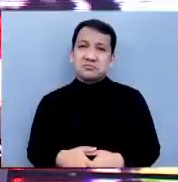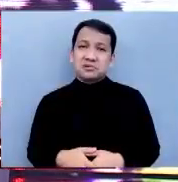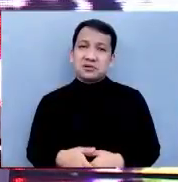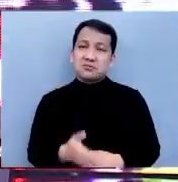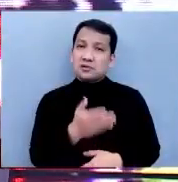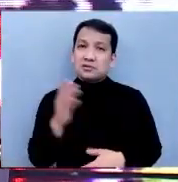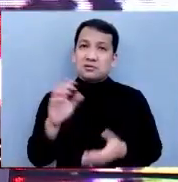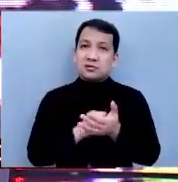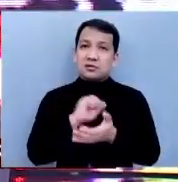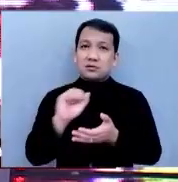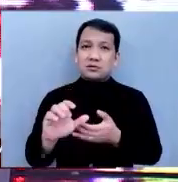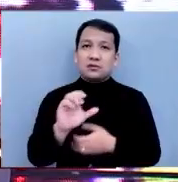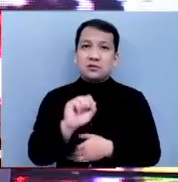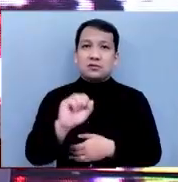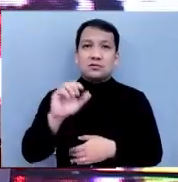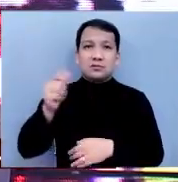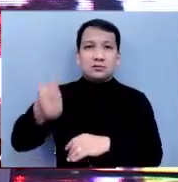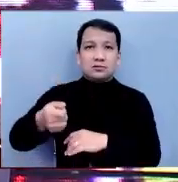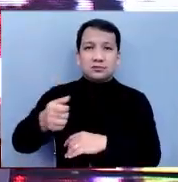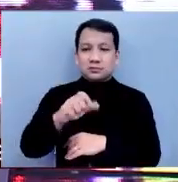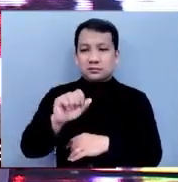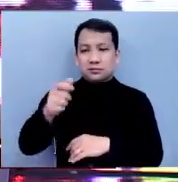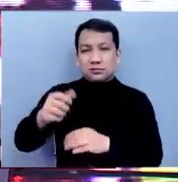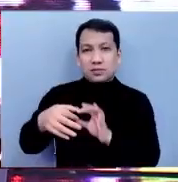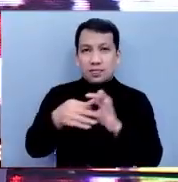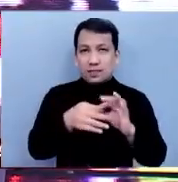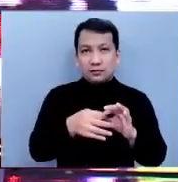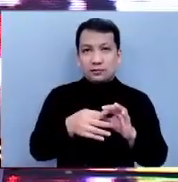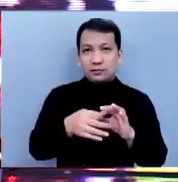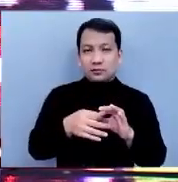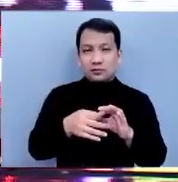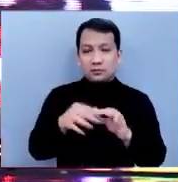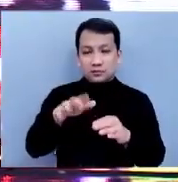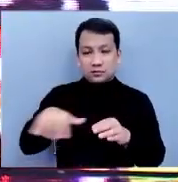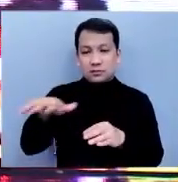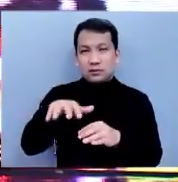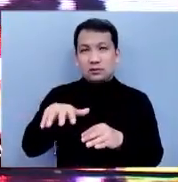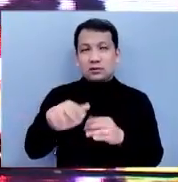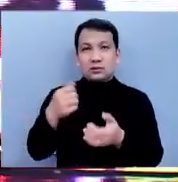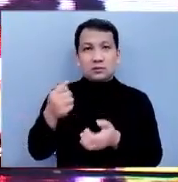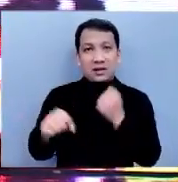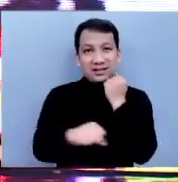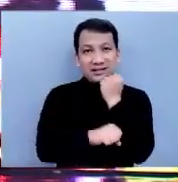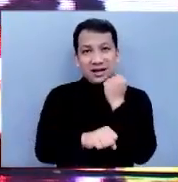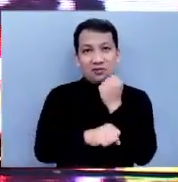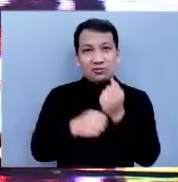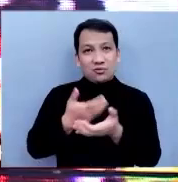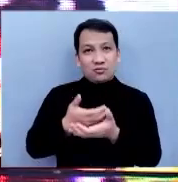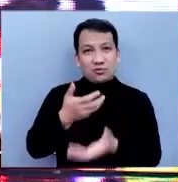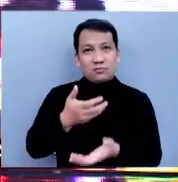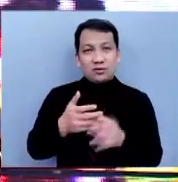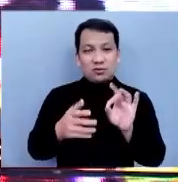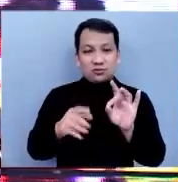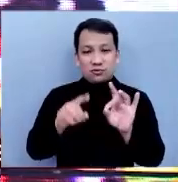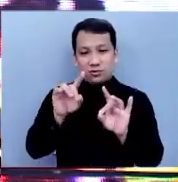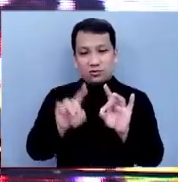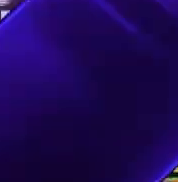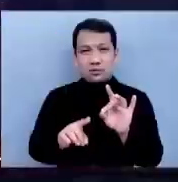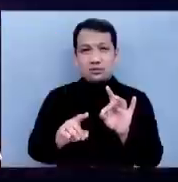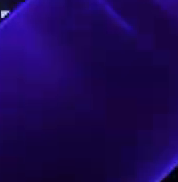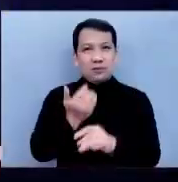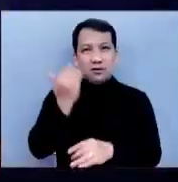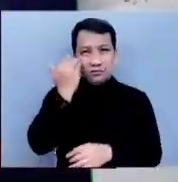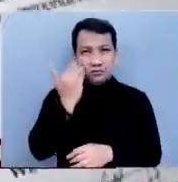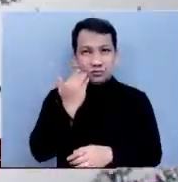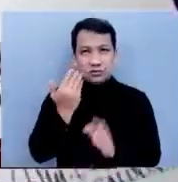Ibinasura ng Sandigan Bayan ng isang kasong may kaugnayan sa ill-gotten wealth ng pamilya Marcos at walong iba pa dahil sa kakulangan ng ebidensya. Sa